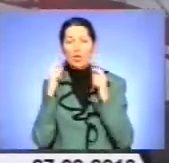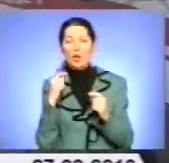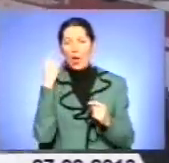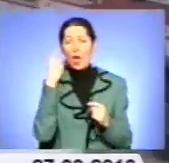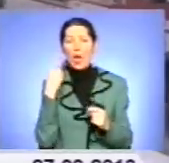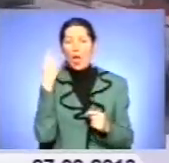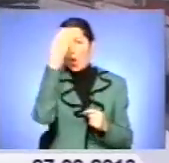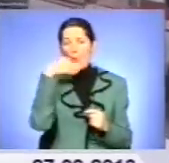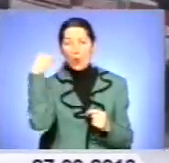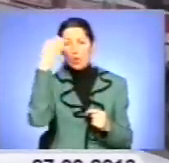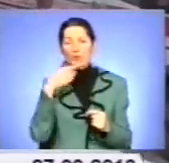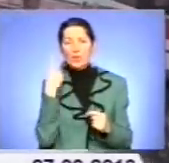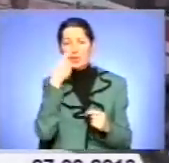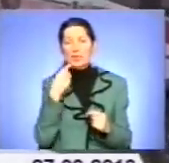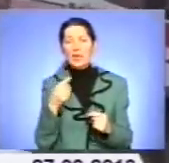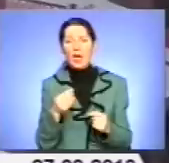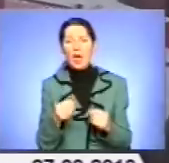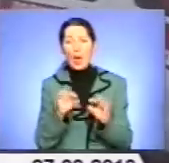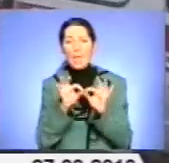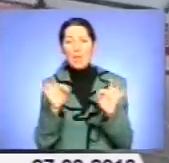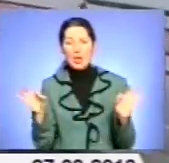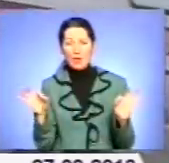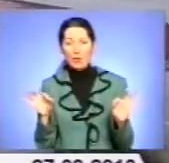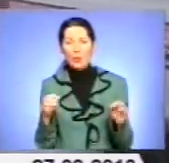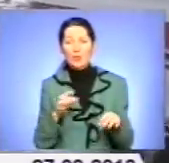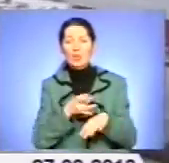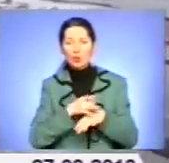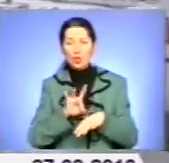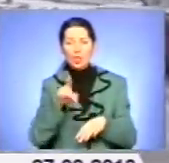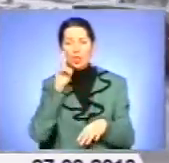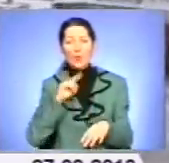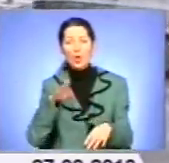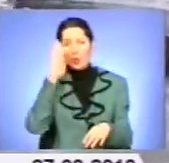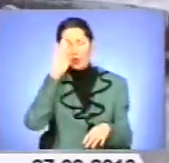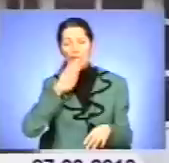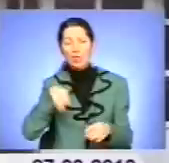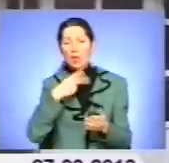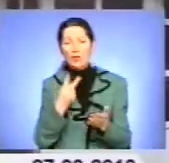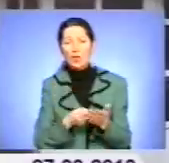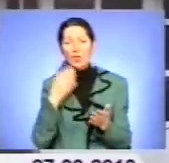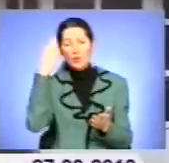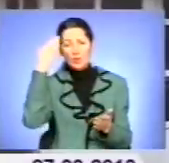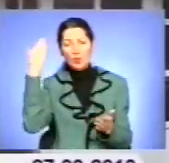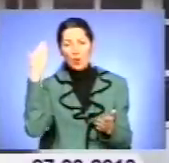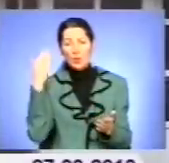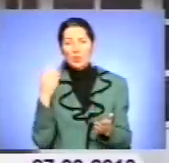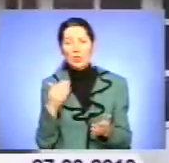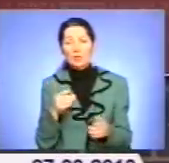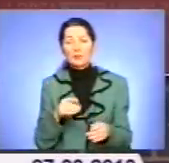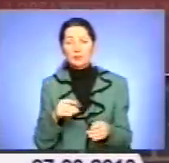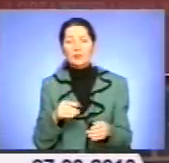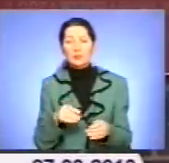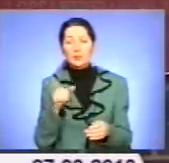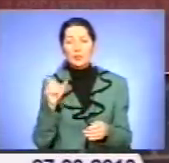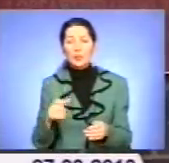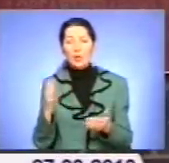втратив свідомість. Непритомного підприємця знайшов компаньйон. Він викликав карету швидкої. Щойно оправившись від насилля, потерпілий